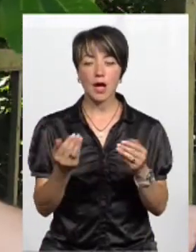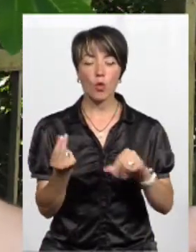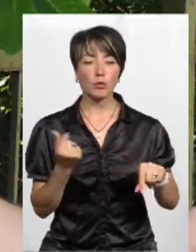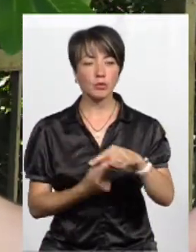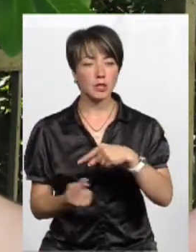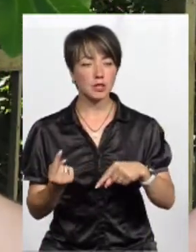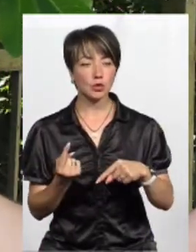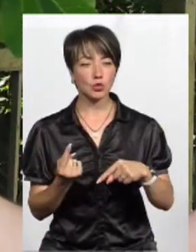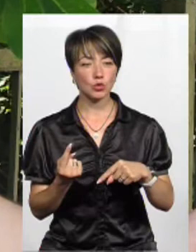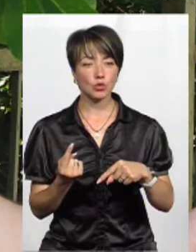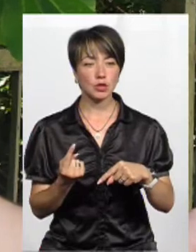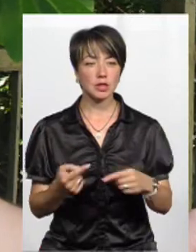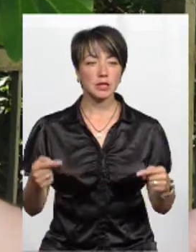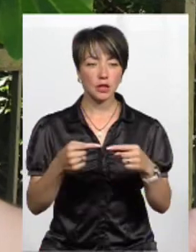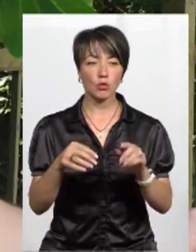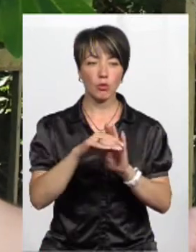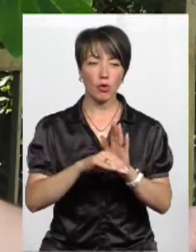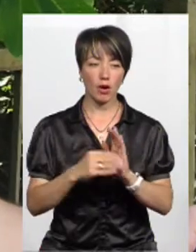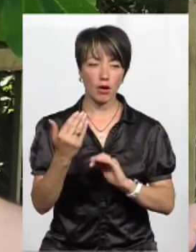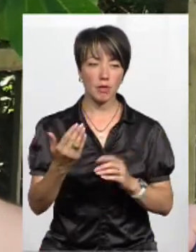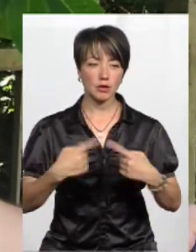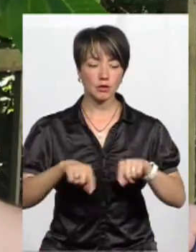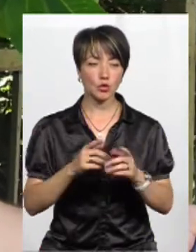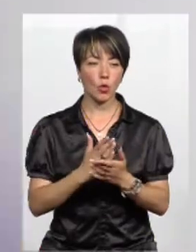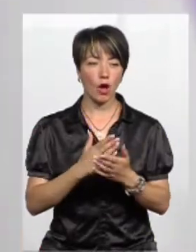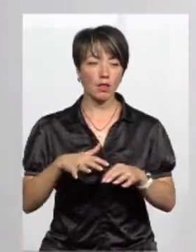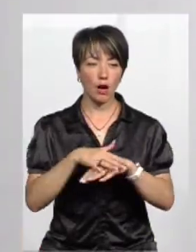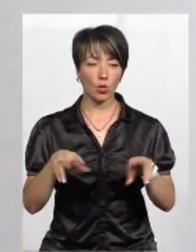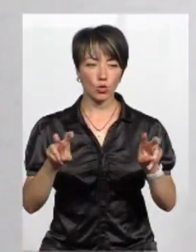підприємництва згідно програми партії «Слуга народу».